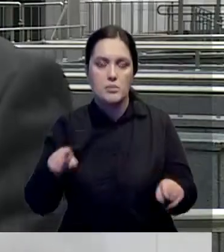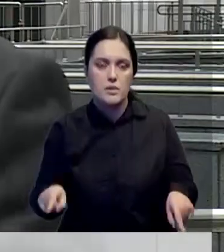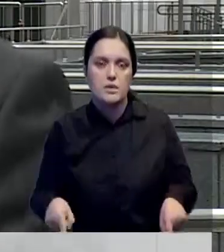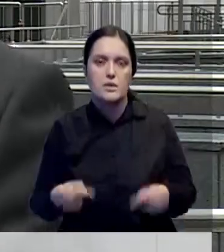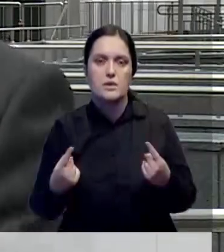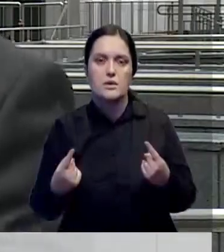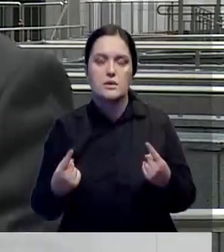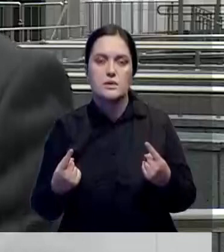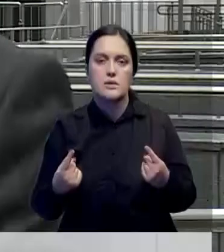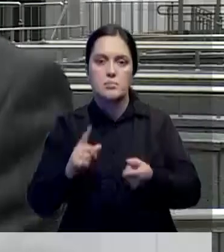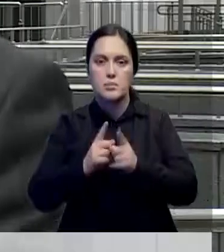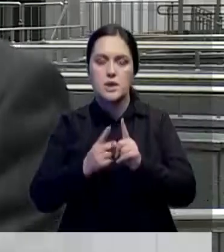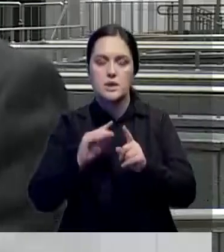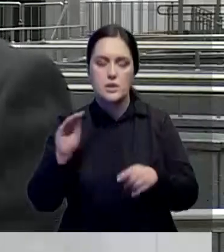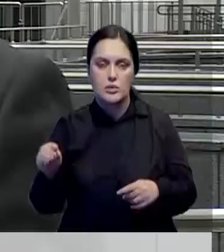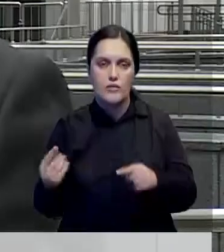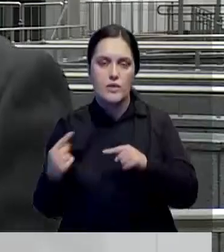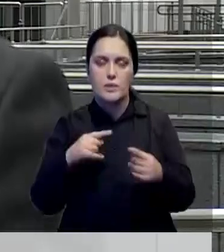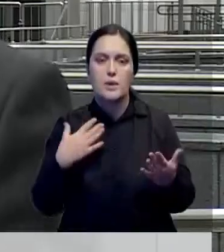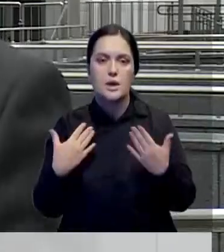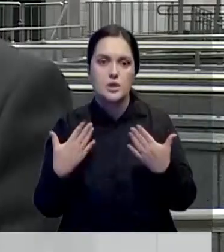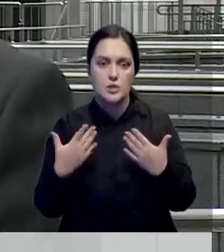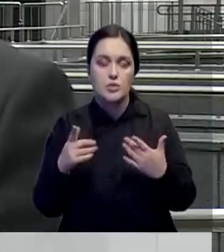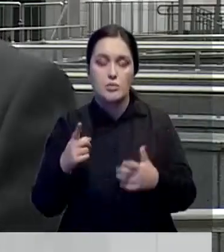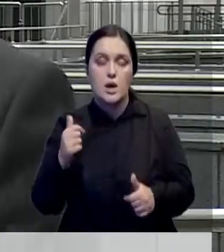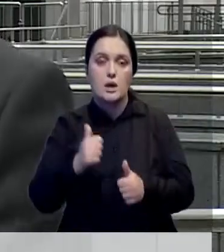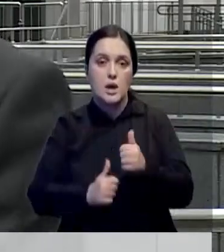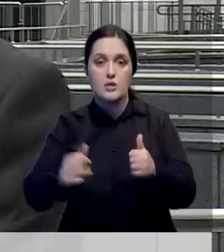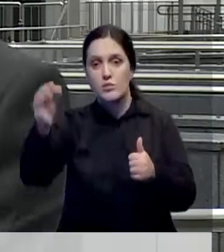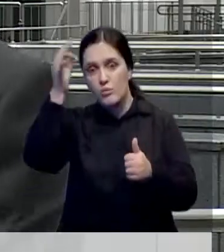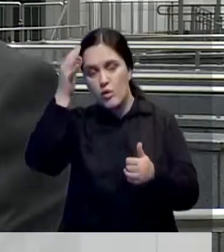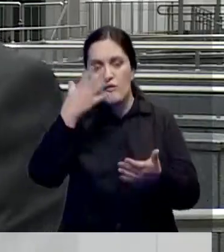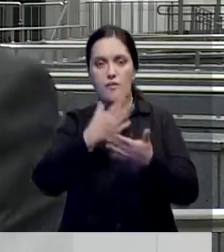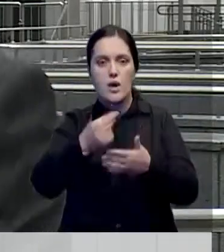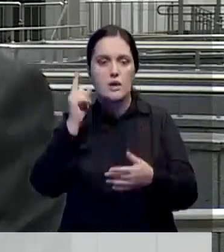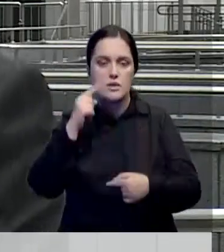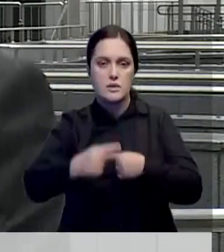какая-то перезагрузка во взаимоотношениях, чтобы каждый вспомнил свои корни.